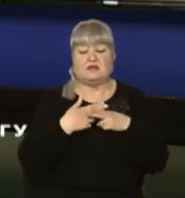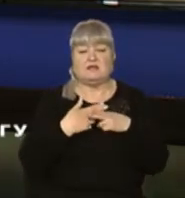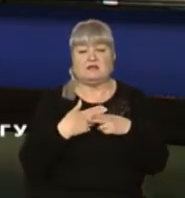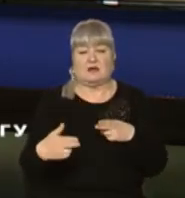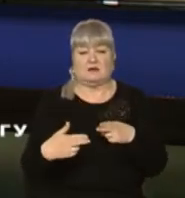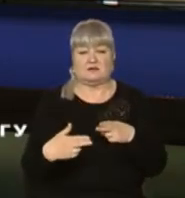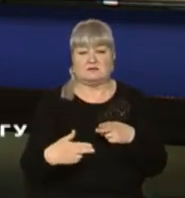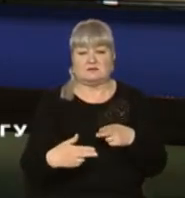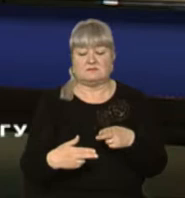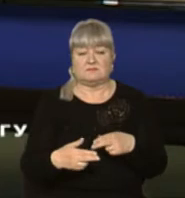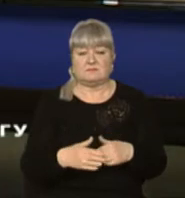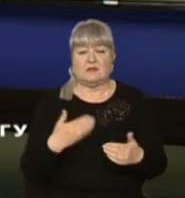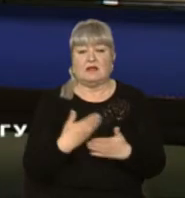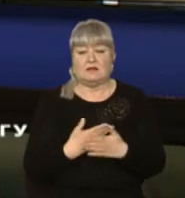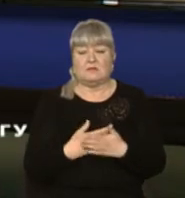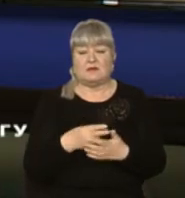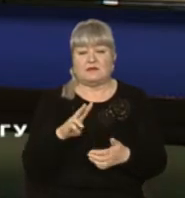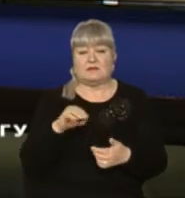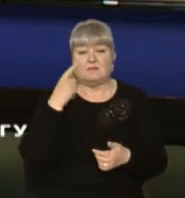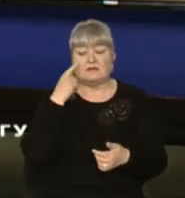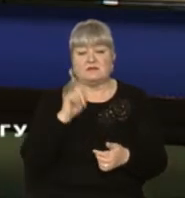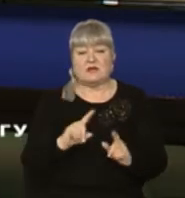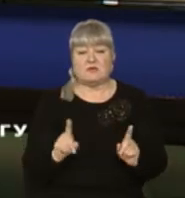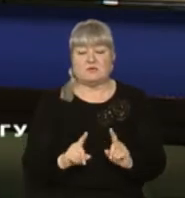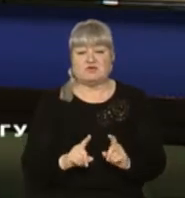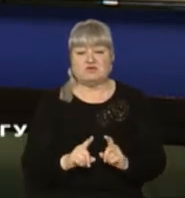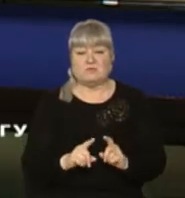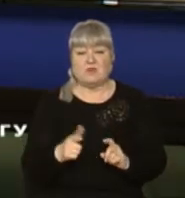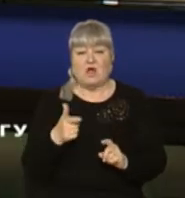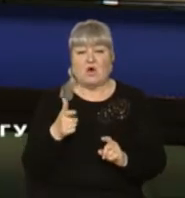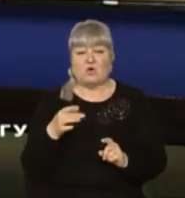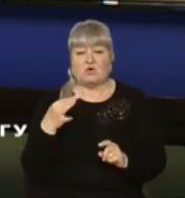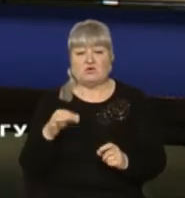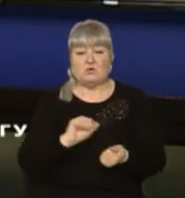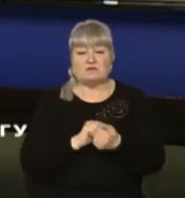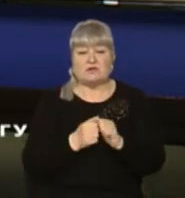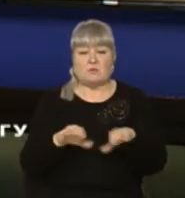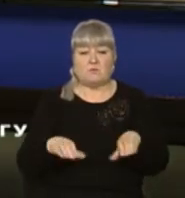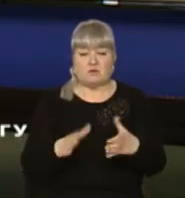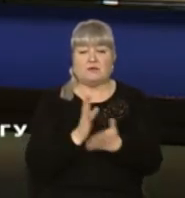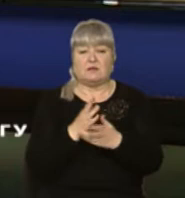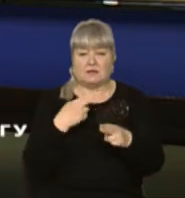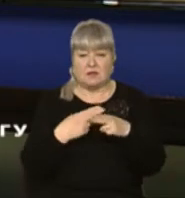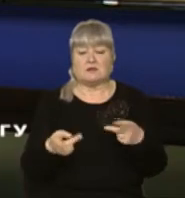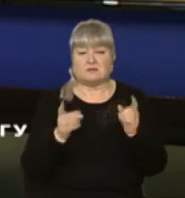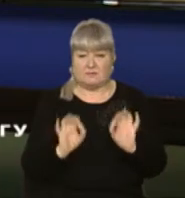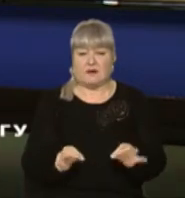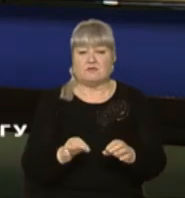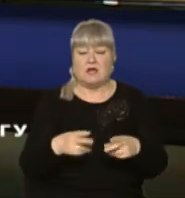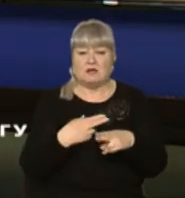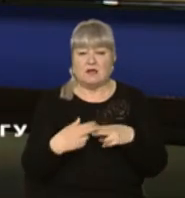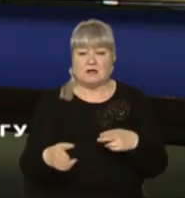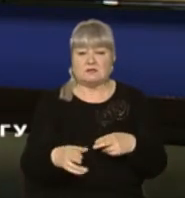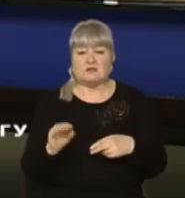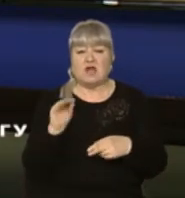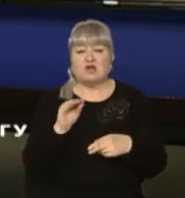якості ця костка. Ми, наприклад, знаємо, що це, як його, Городоцька бруківка, вона є якісною, дійсності якісною. Ми знаємо, що і